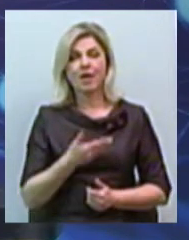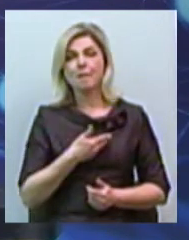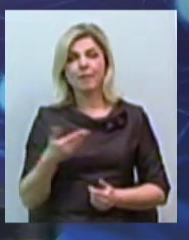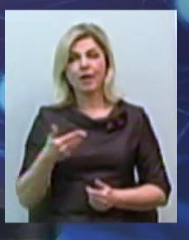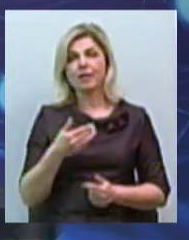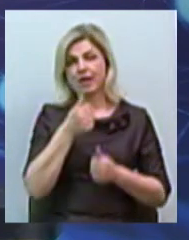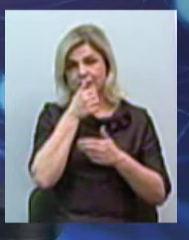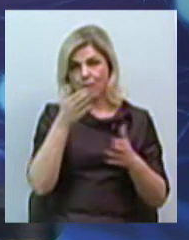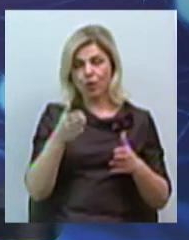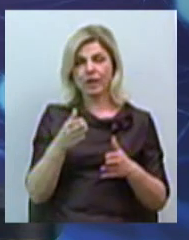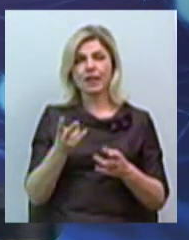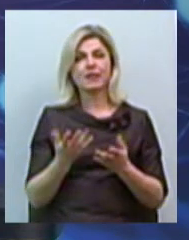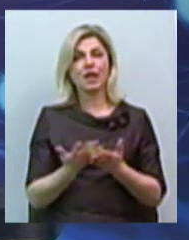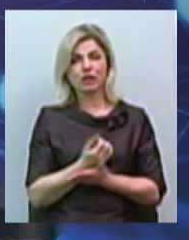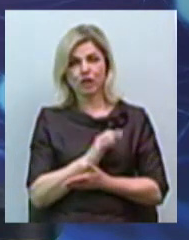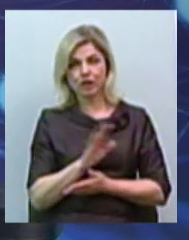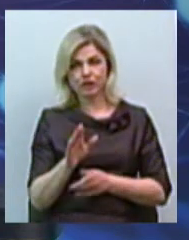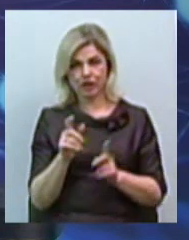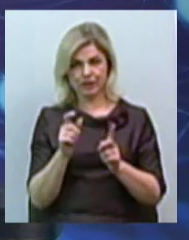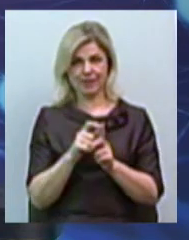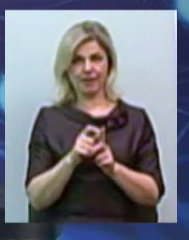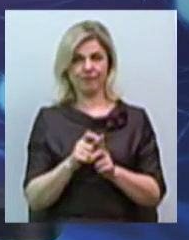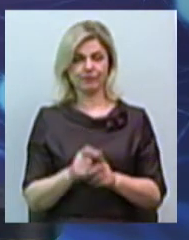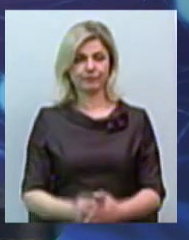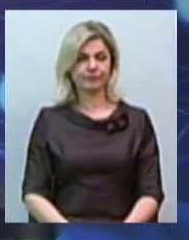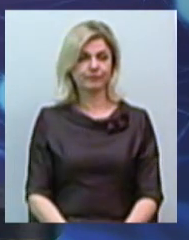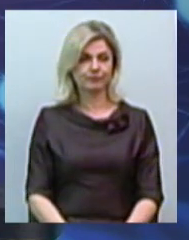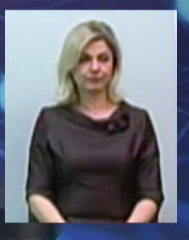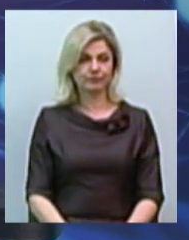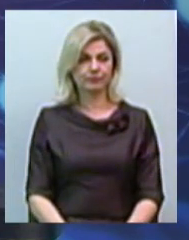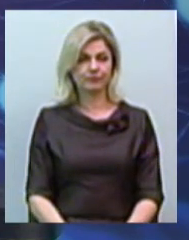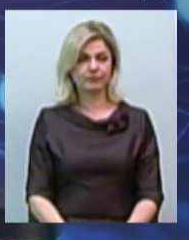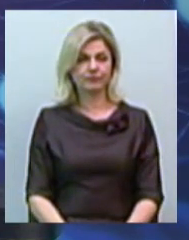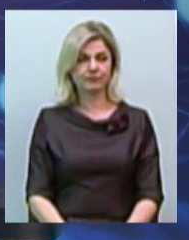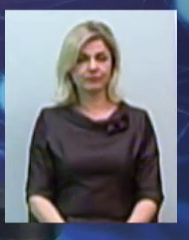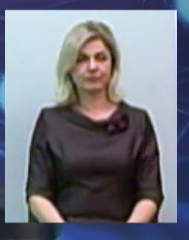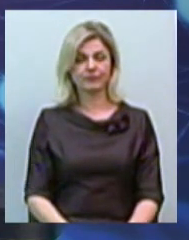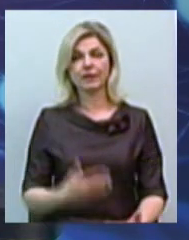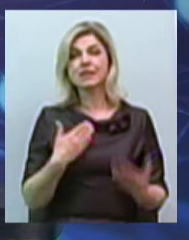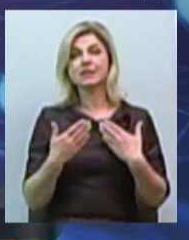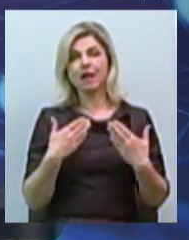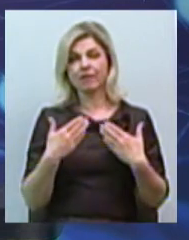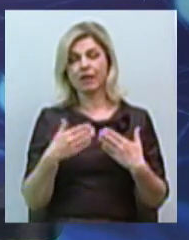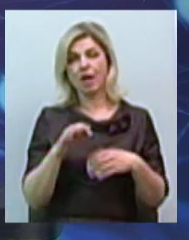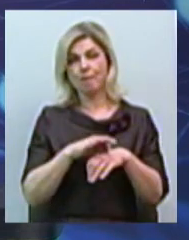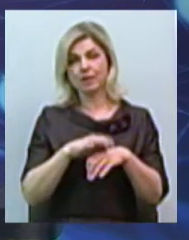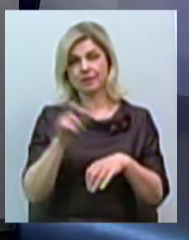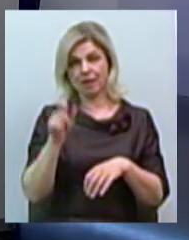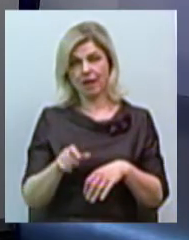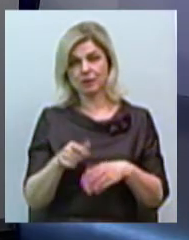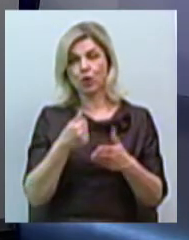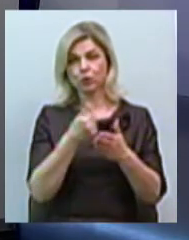ми не змогли, не знайшли слів переконати. Ставлення пацієнта до поради лікаря може